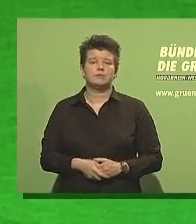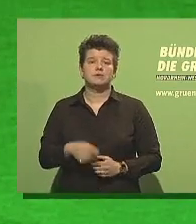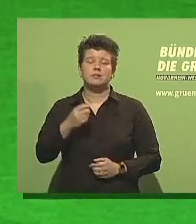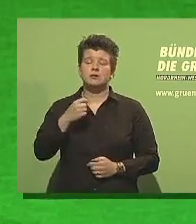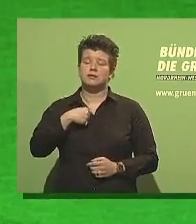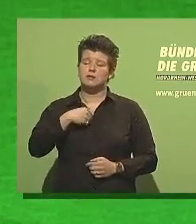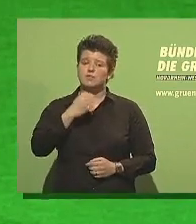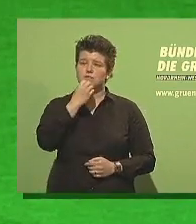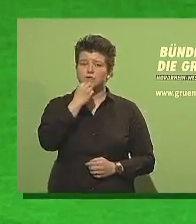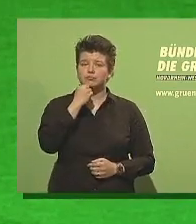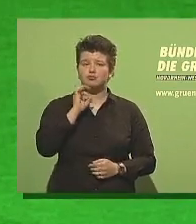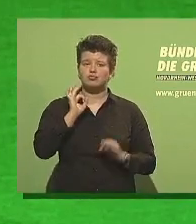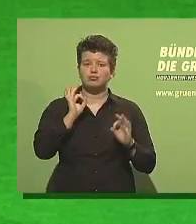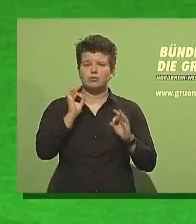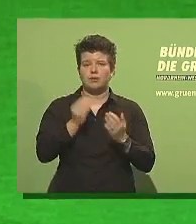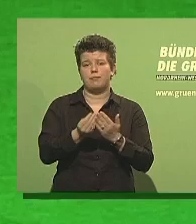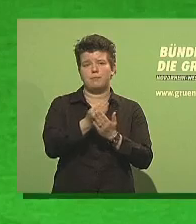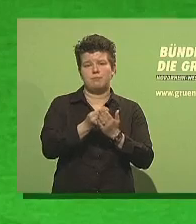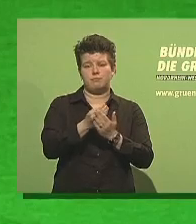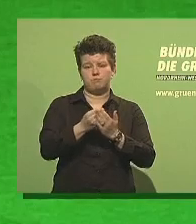alle.